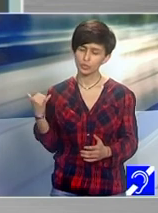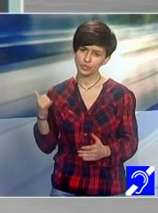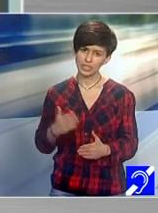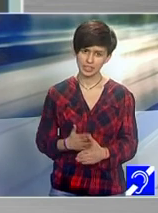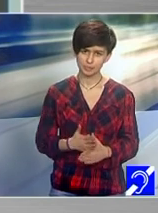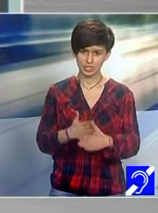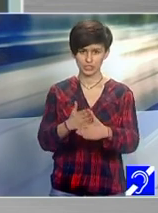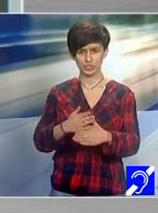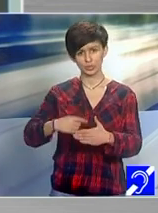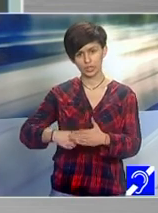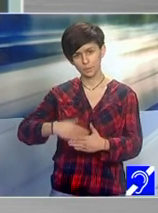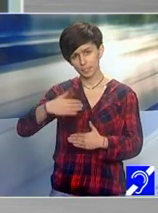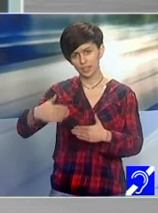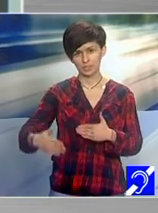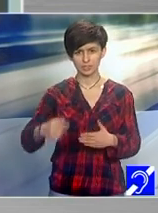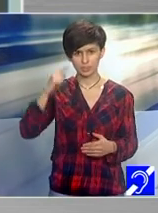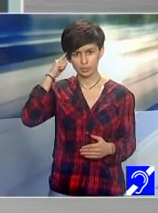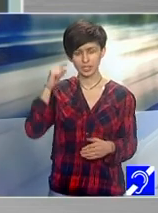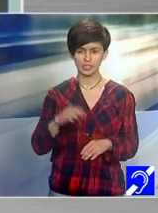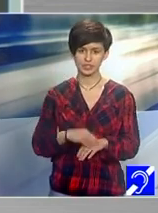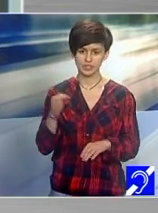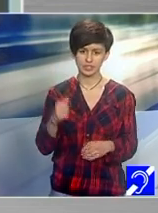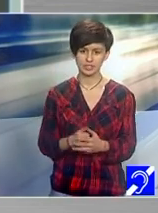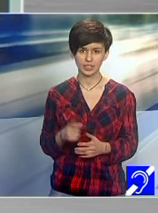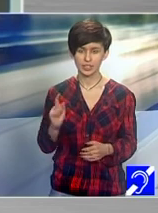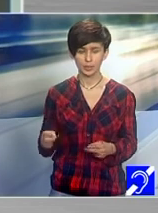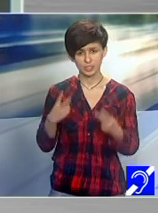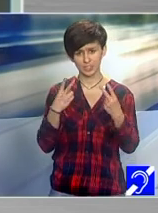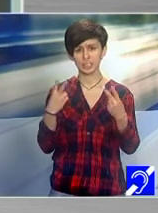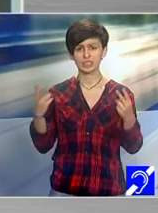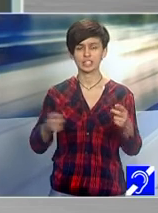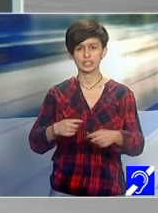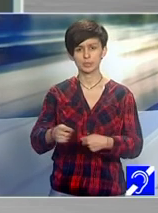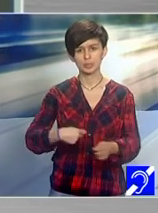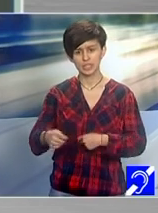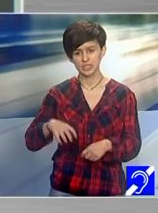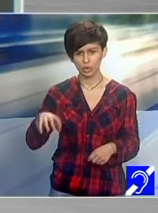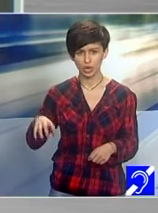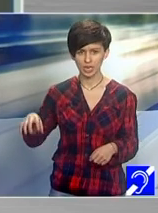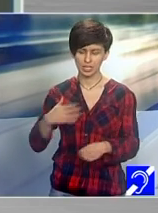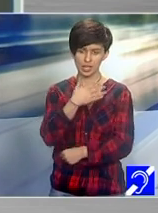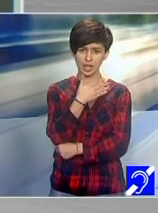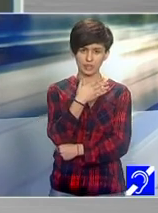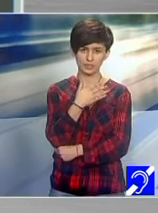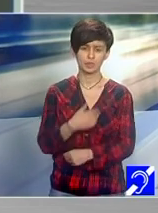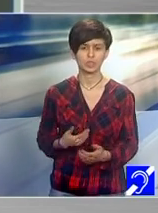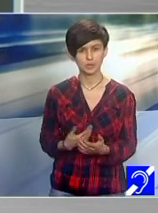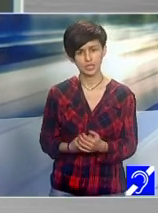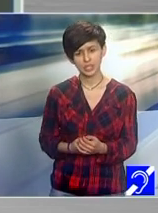ajute cineva să breveteze, să fie interes pe piața locală a firmelor să pună în practică ceea ce